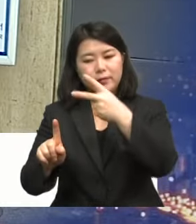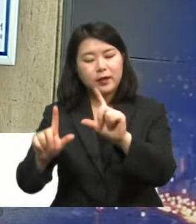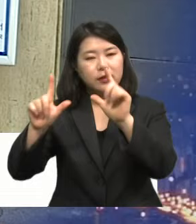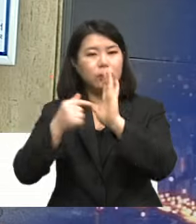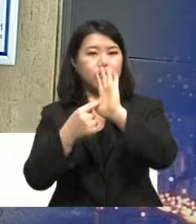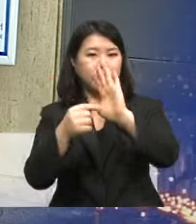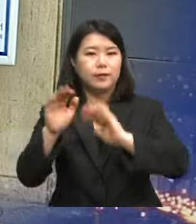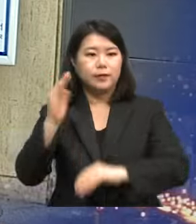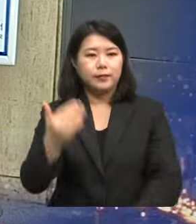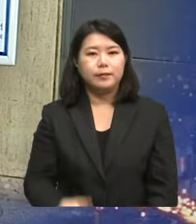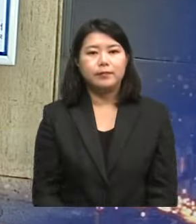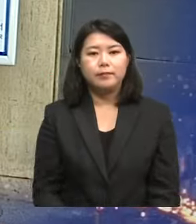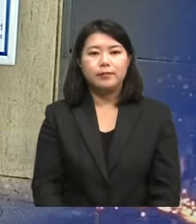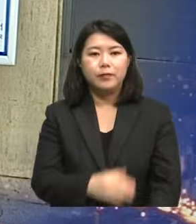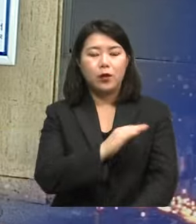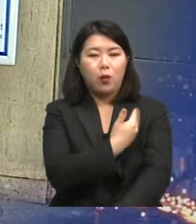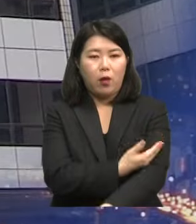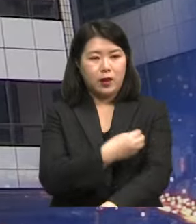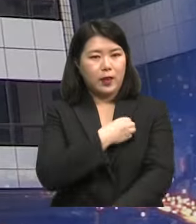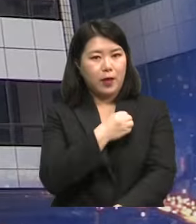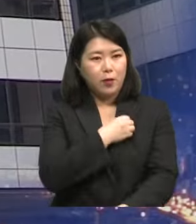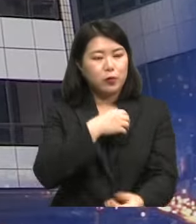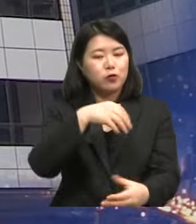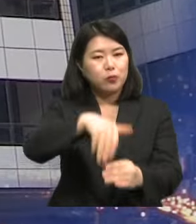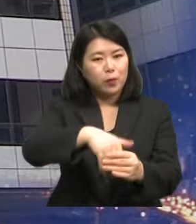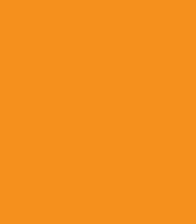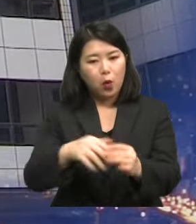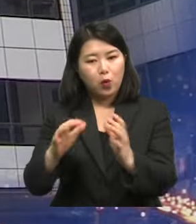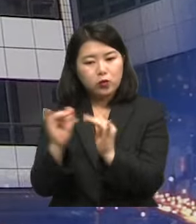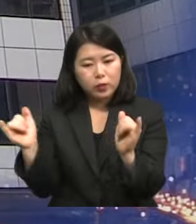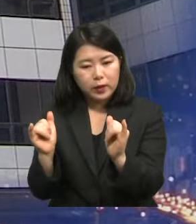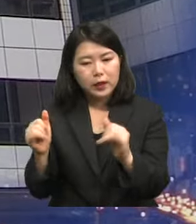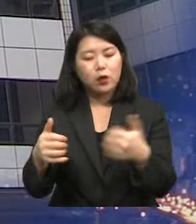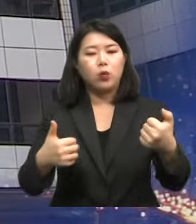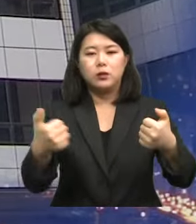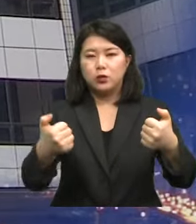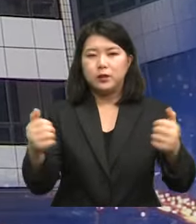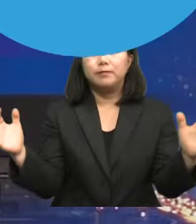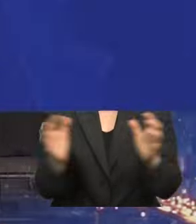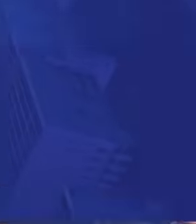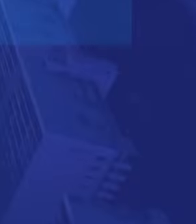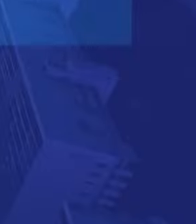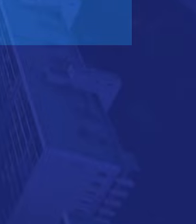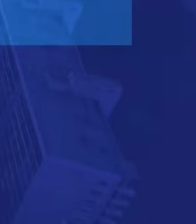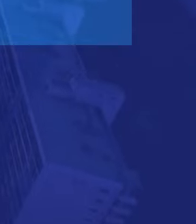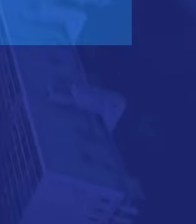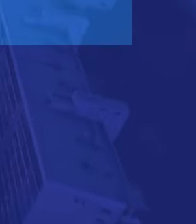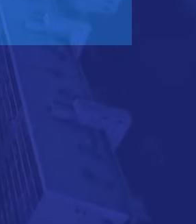후보 경선은 권리당원 투표와 일반 여론 조사를 50% 반영합니다